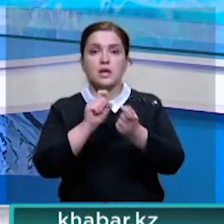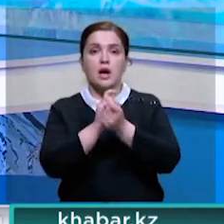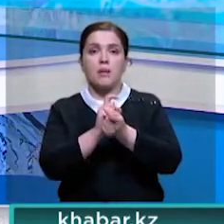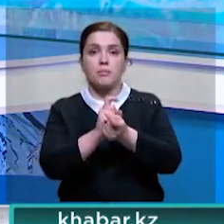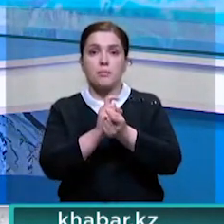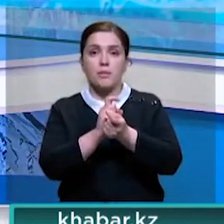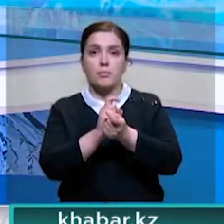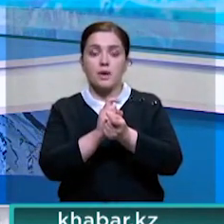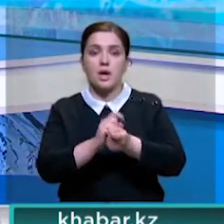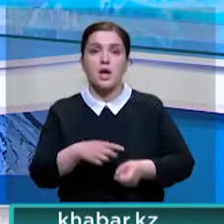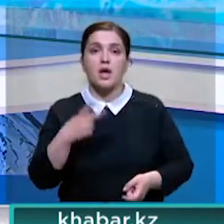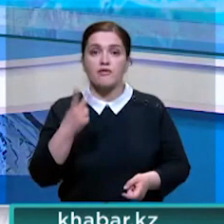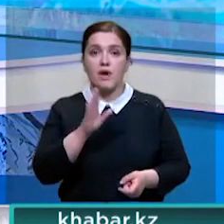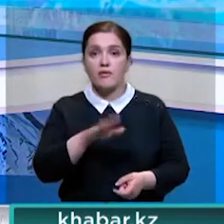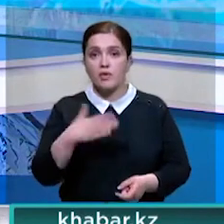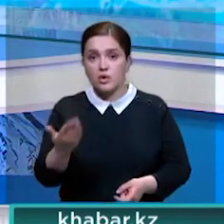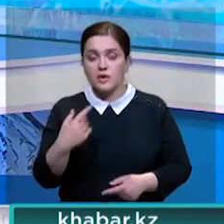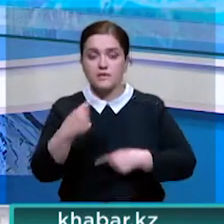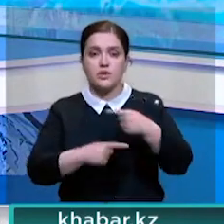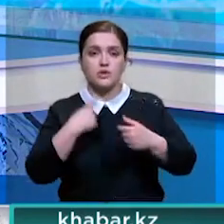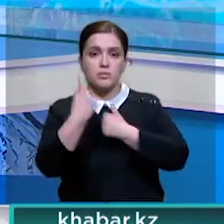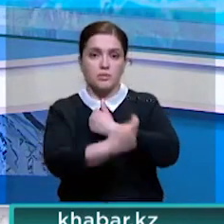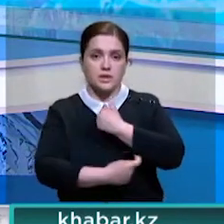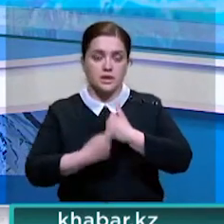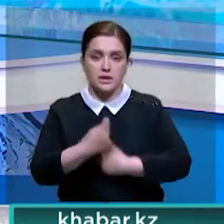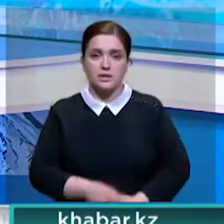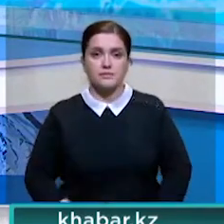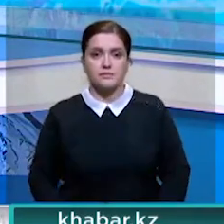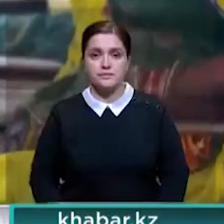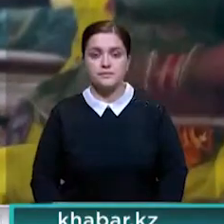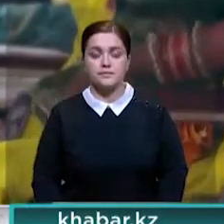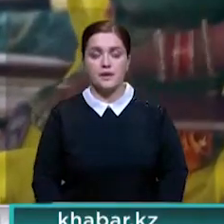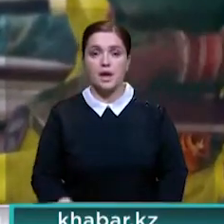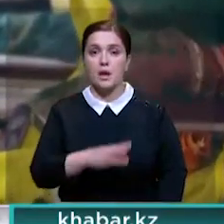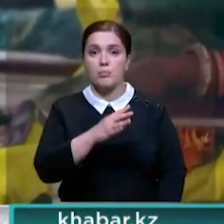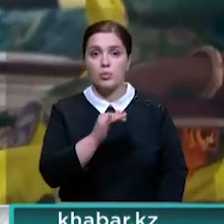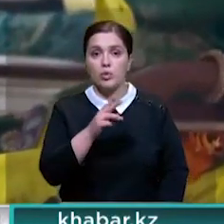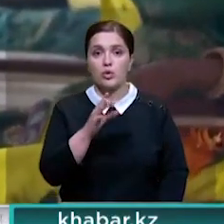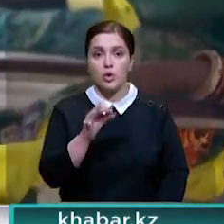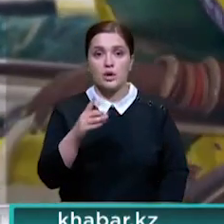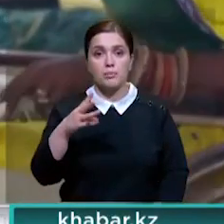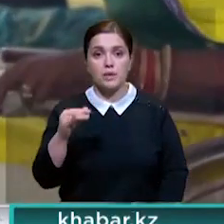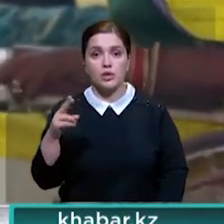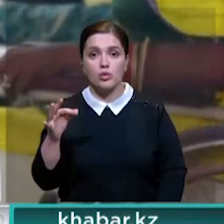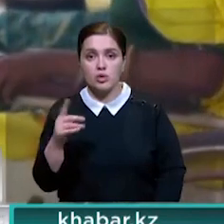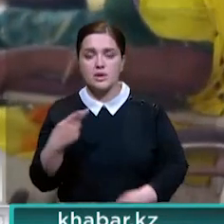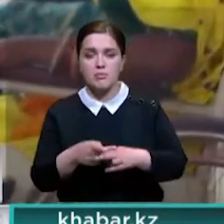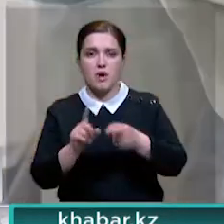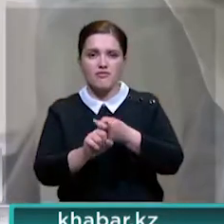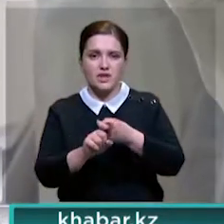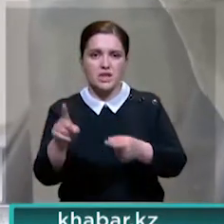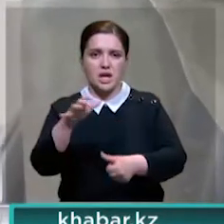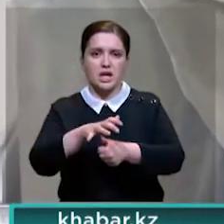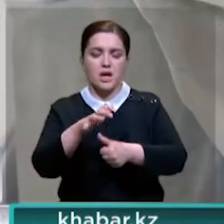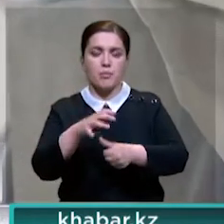19 о борьбе на два фронта в следующем материале мукор микоз вирус или проще обычный грибок